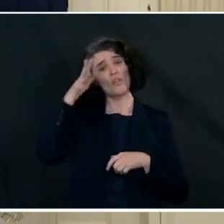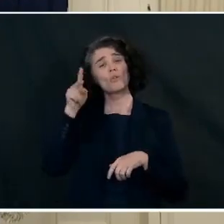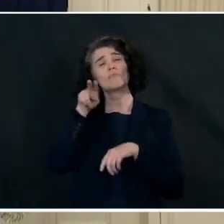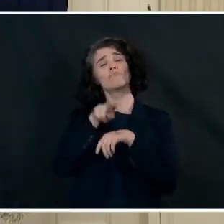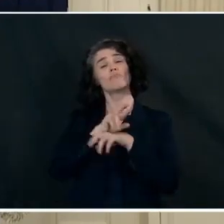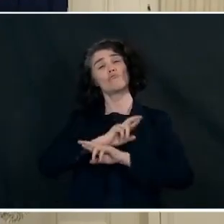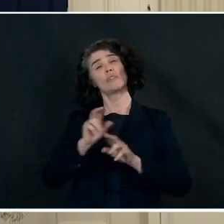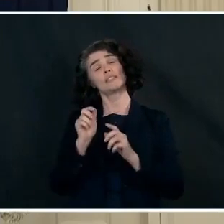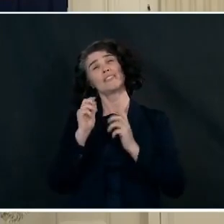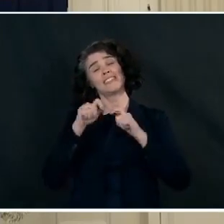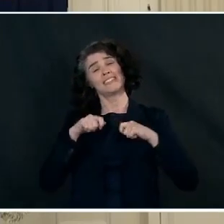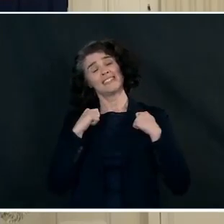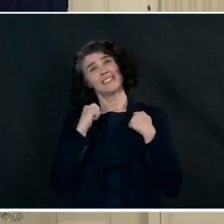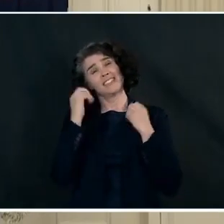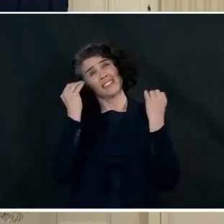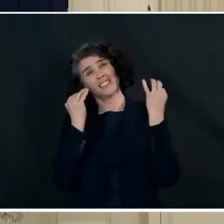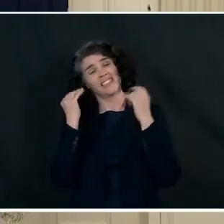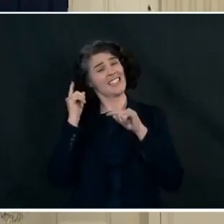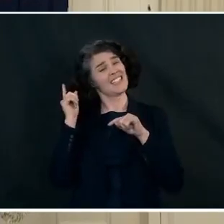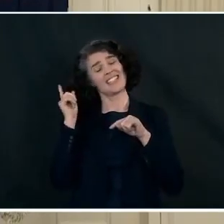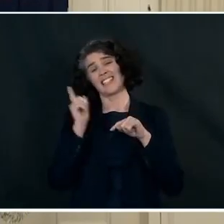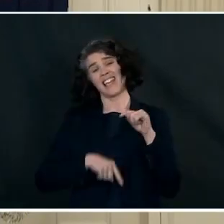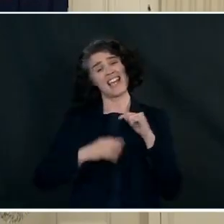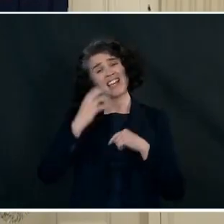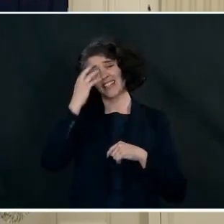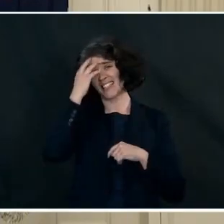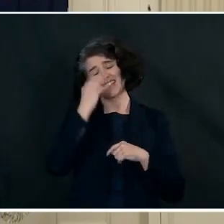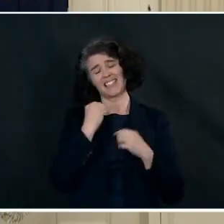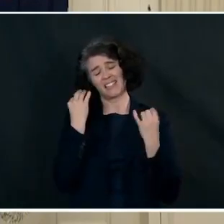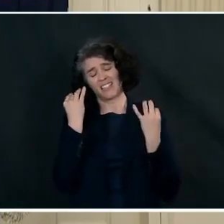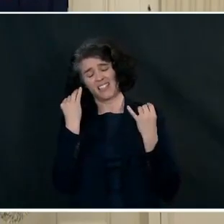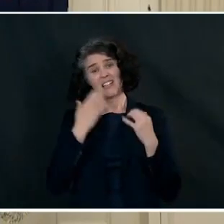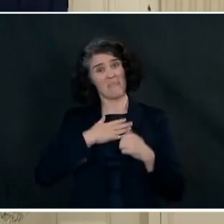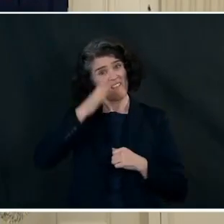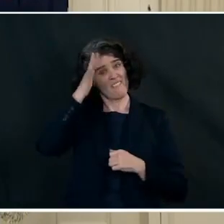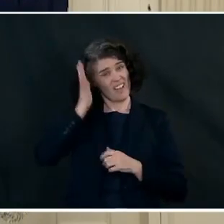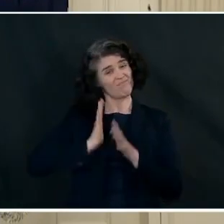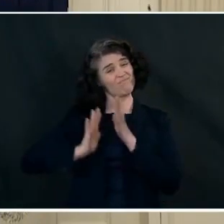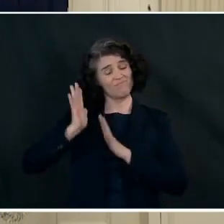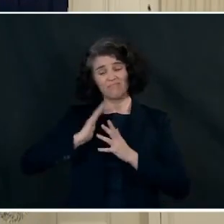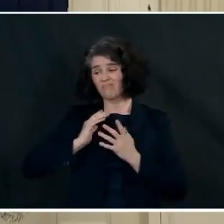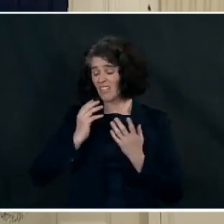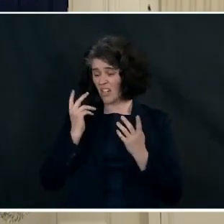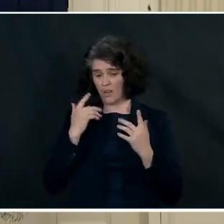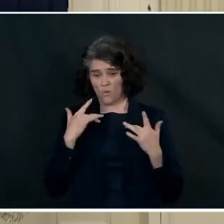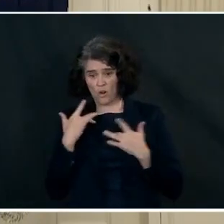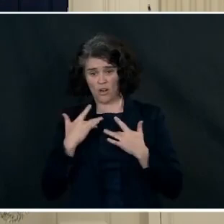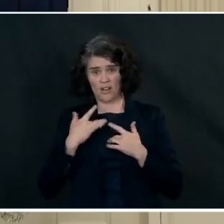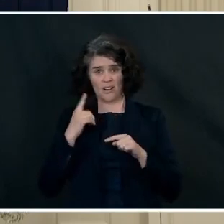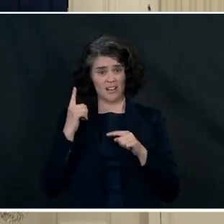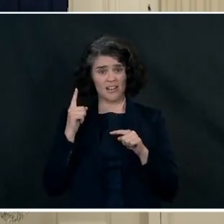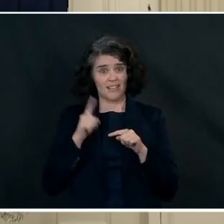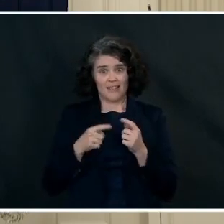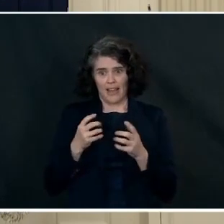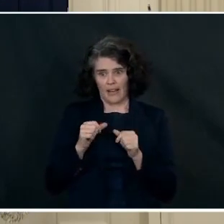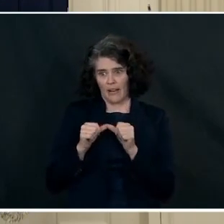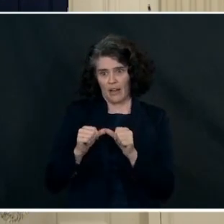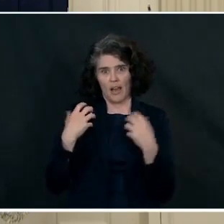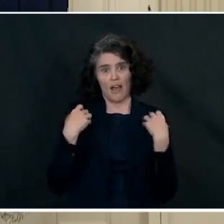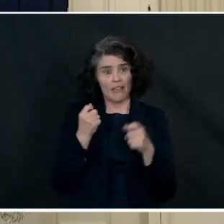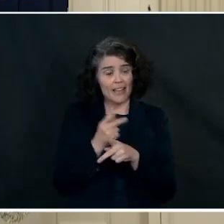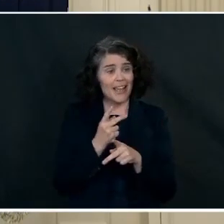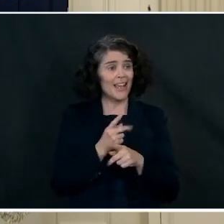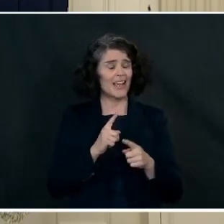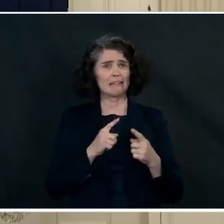işe yaramayacağını ifade eden Aydın daha kaç bin Amerikalı kızı ve erkeği orada daha ne kadar